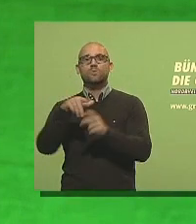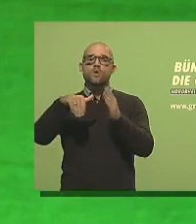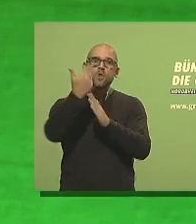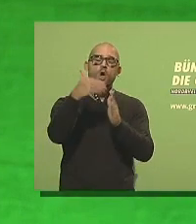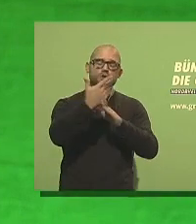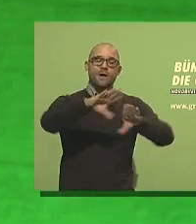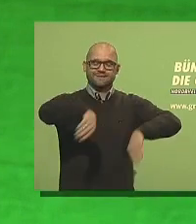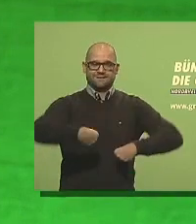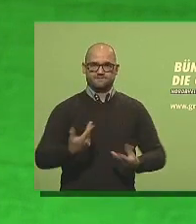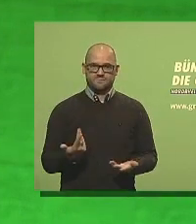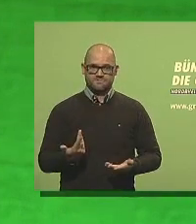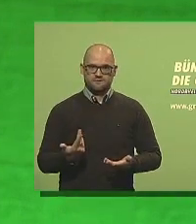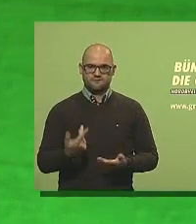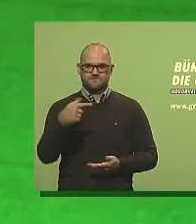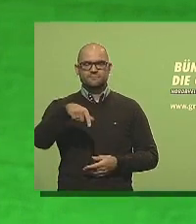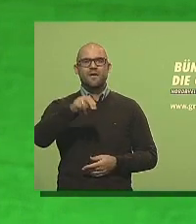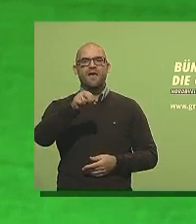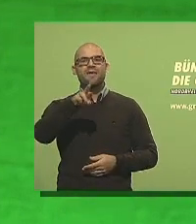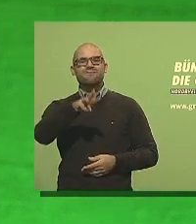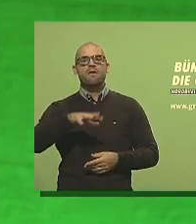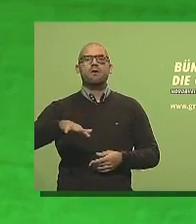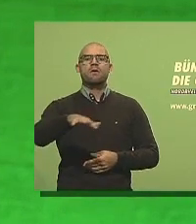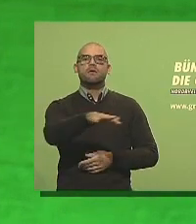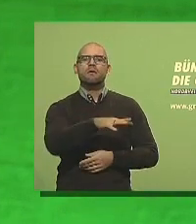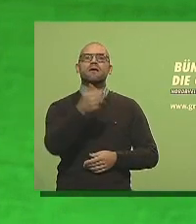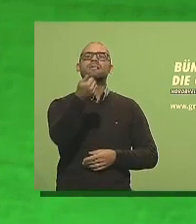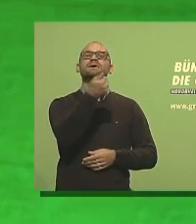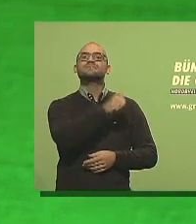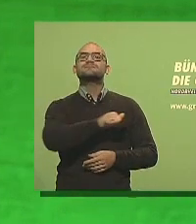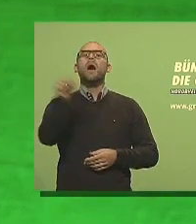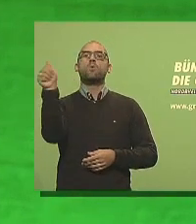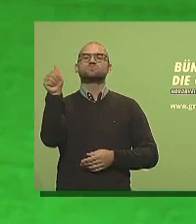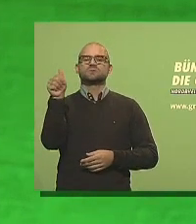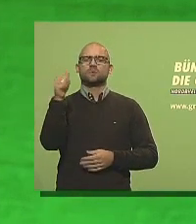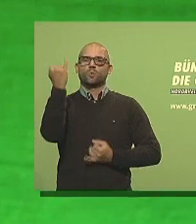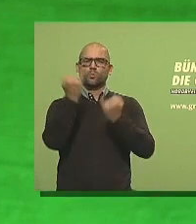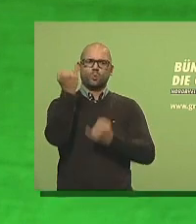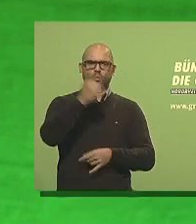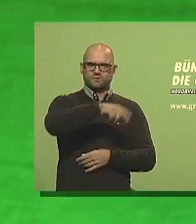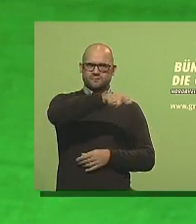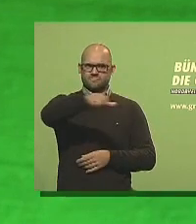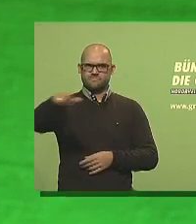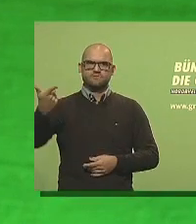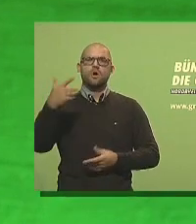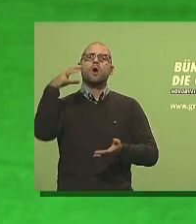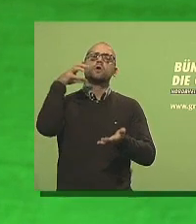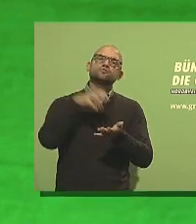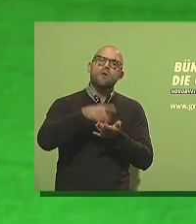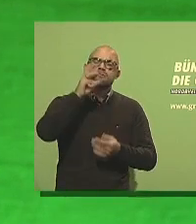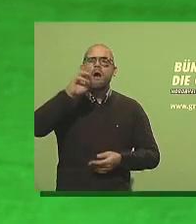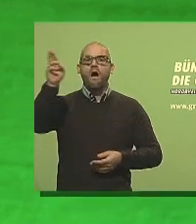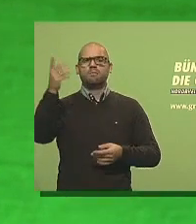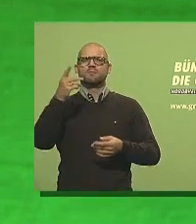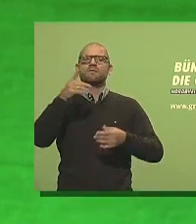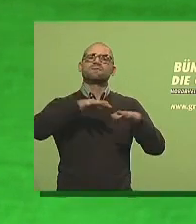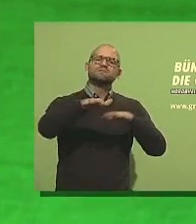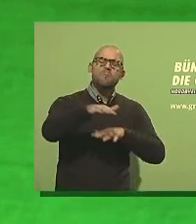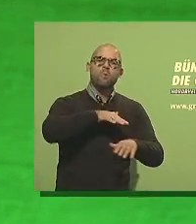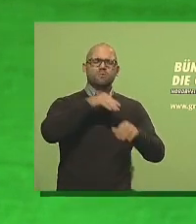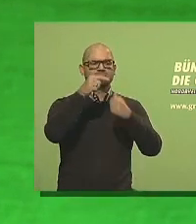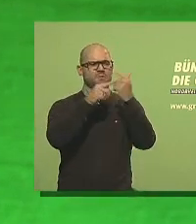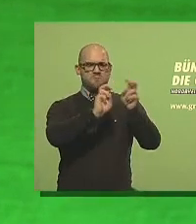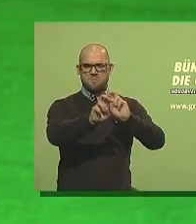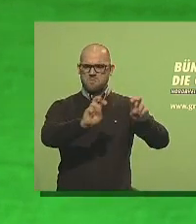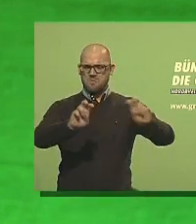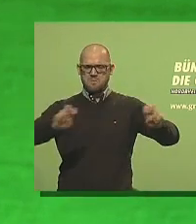in Nordrhein-Westfalen 1000 Grüne in Kommunalparlamenten, in Räten, in Stadtverordnetenversammlungen. Ihr seid die